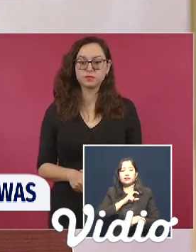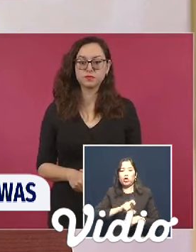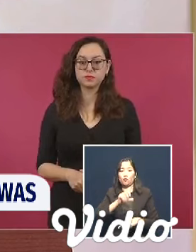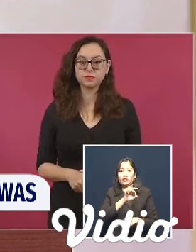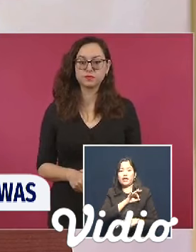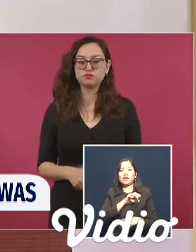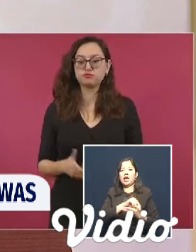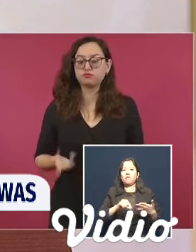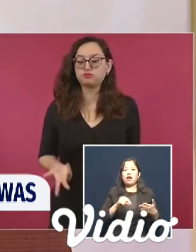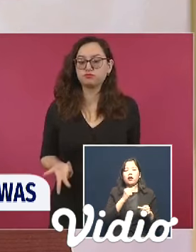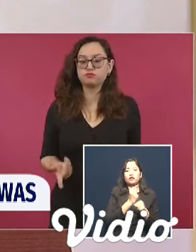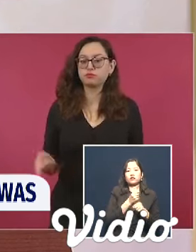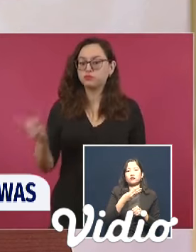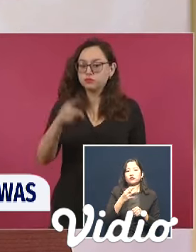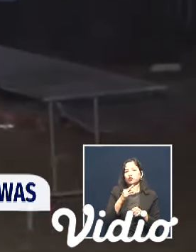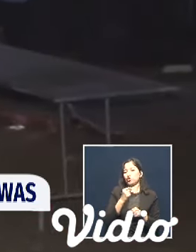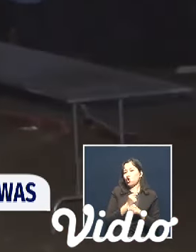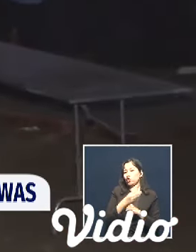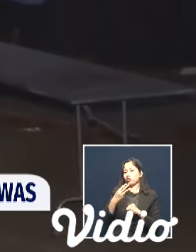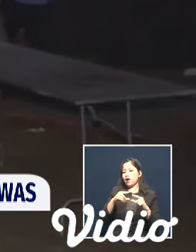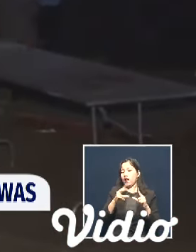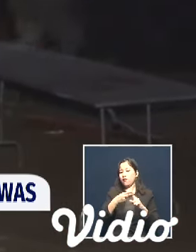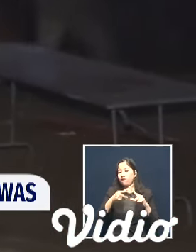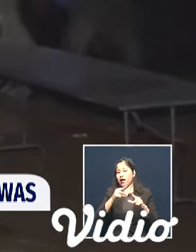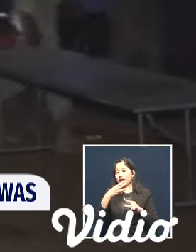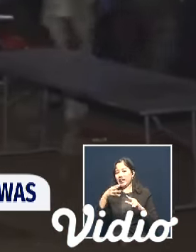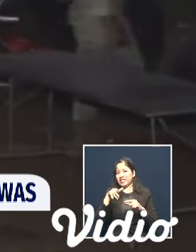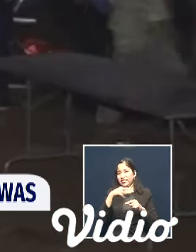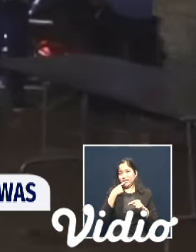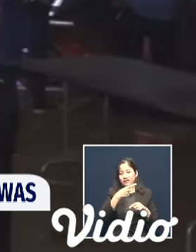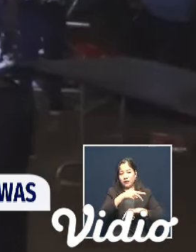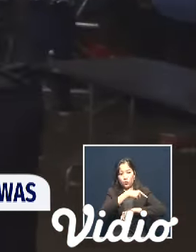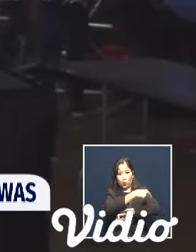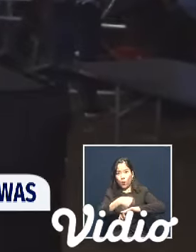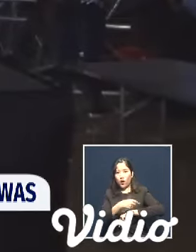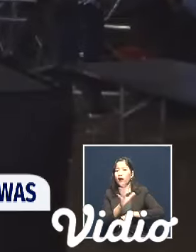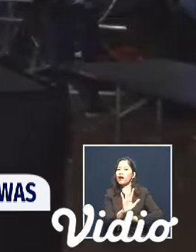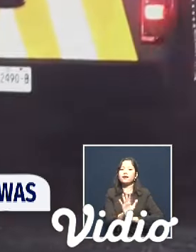George Alvarez dilaporkan tidak terluka usai panggung kampanyenya roboh.